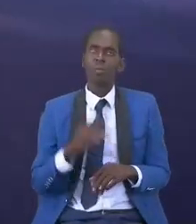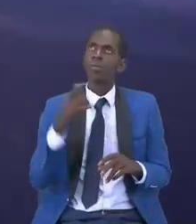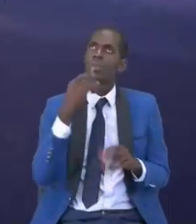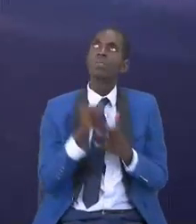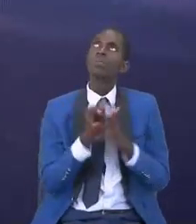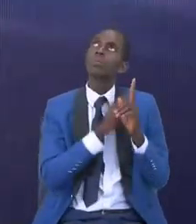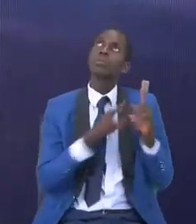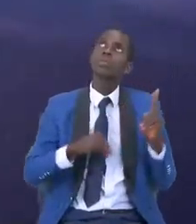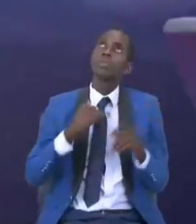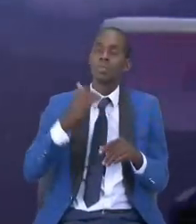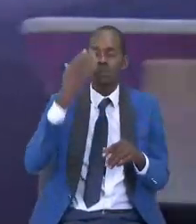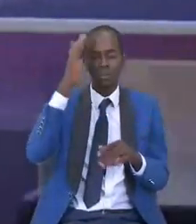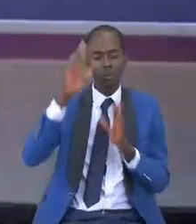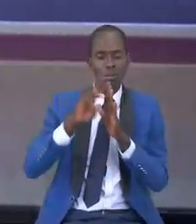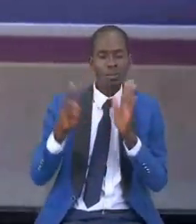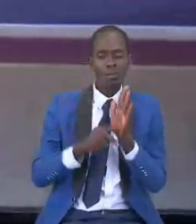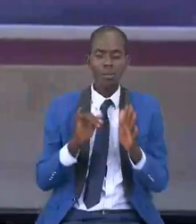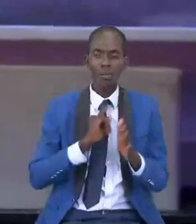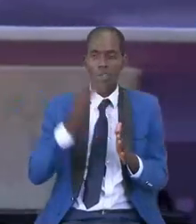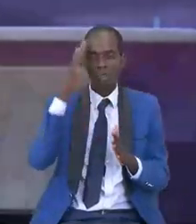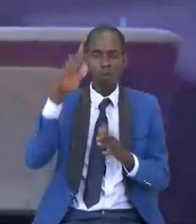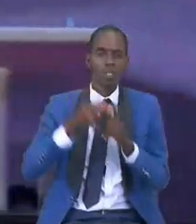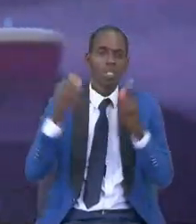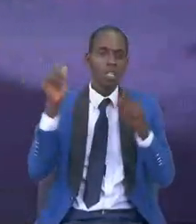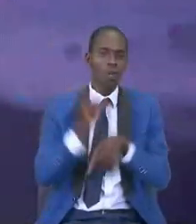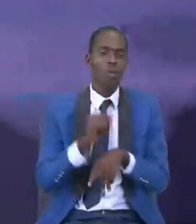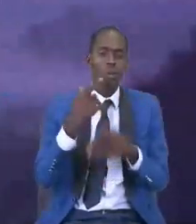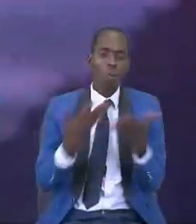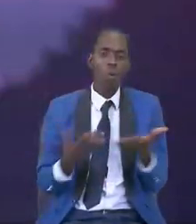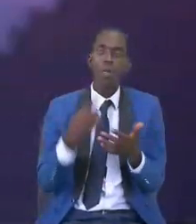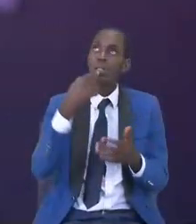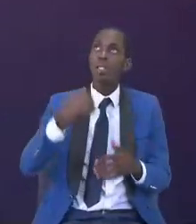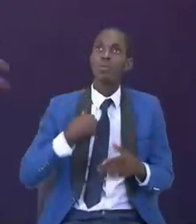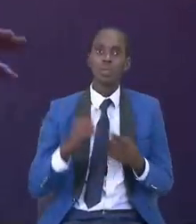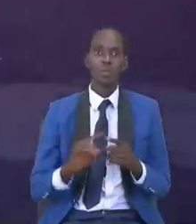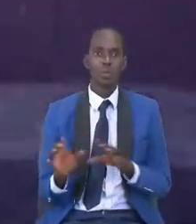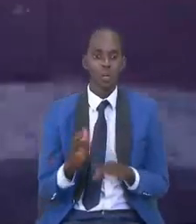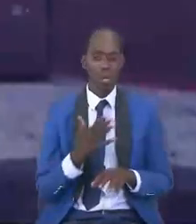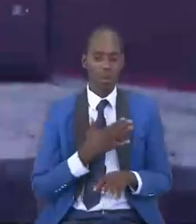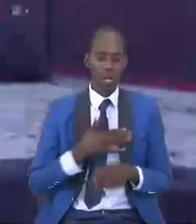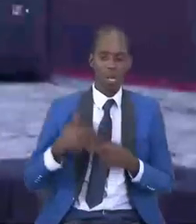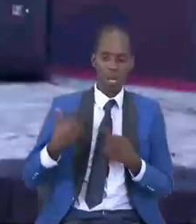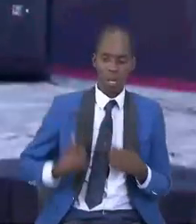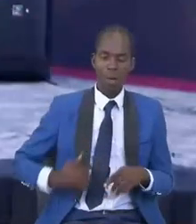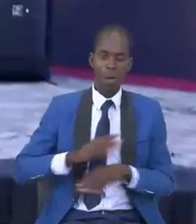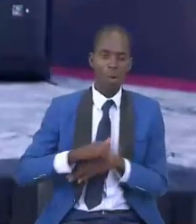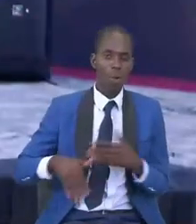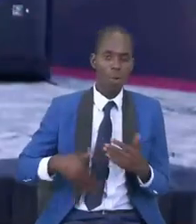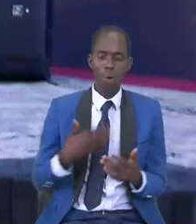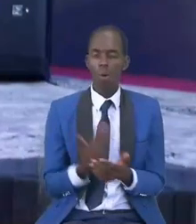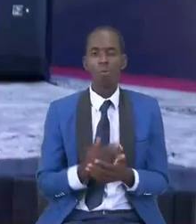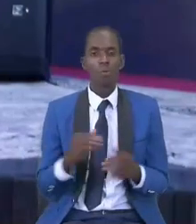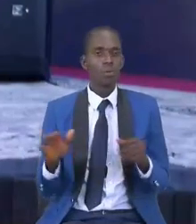connais ta volonté, je connais la grande commission. C'est ce que tu m'appelles à faire de tout mon cœur, volontairement,